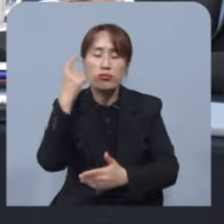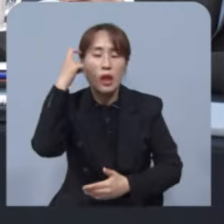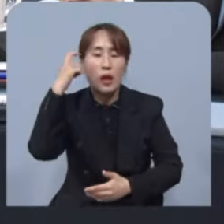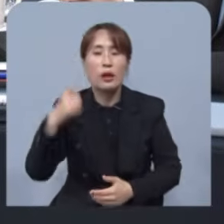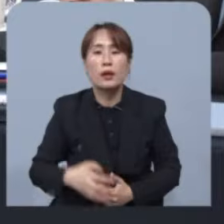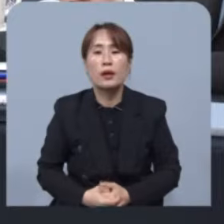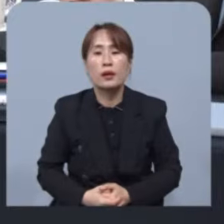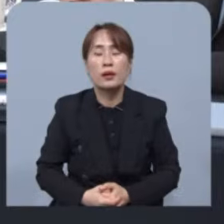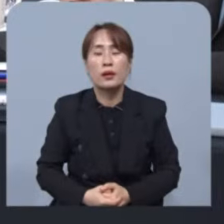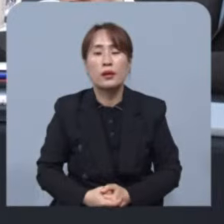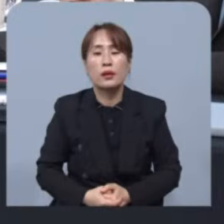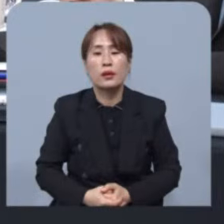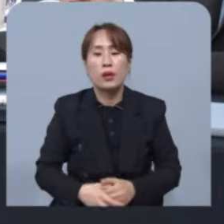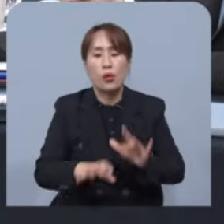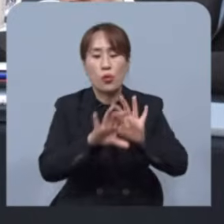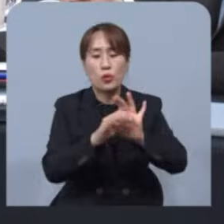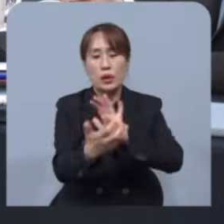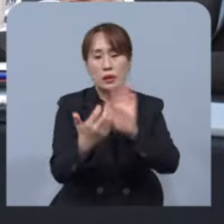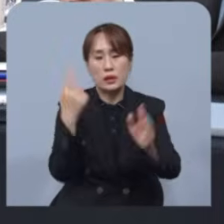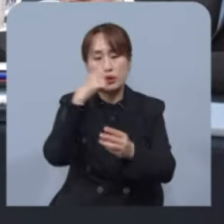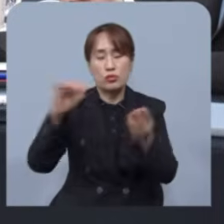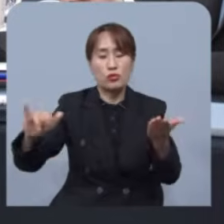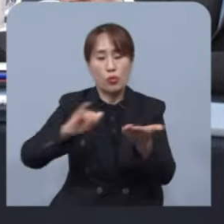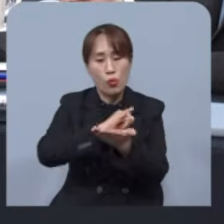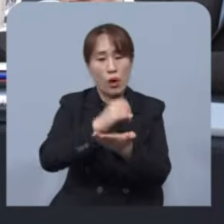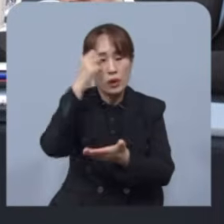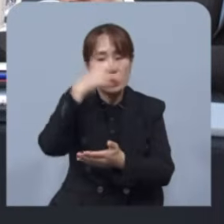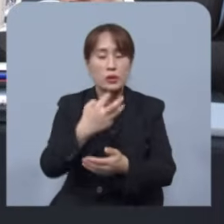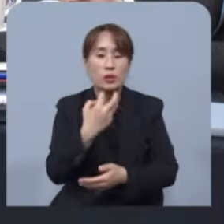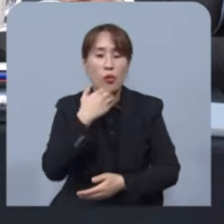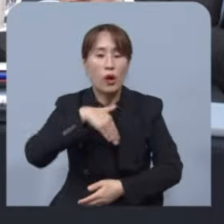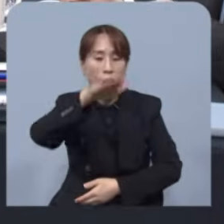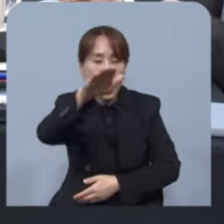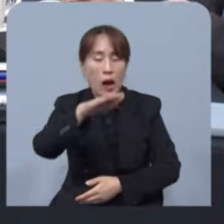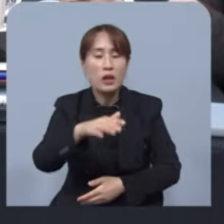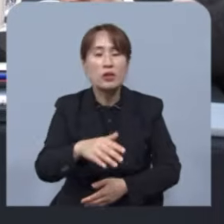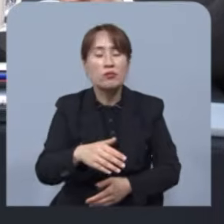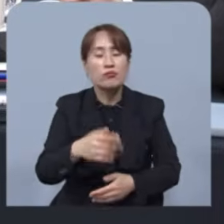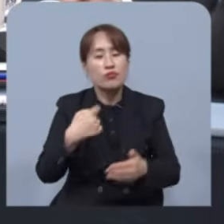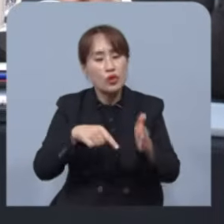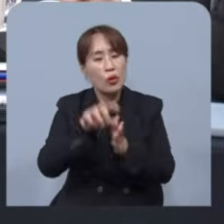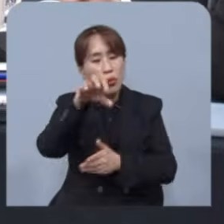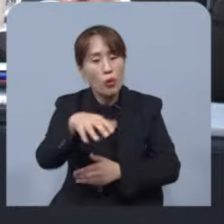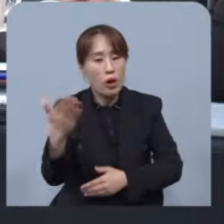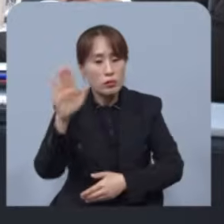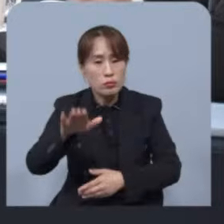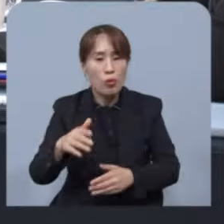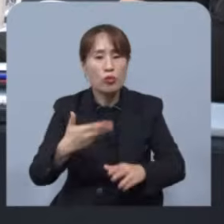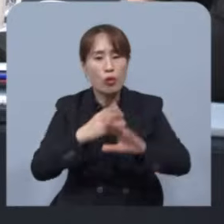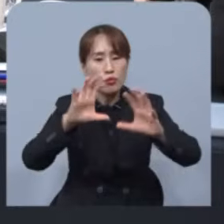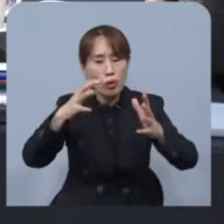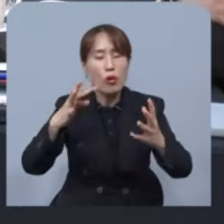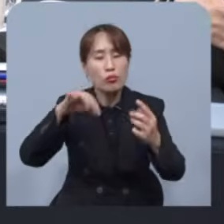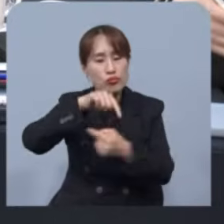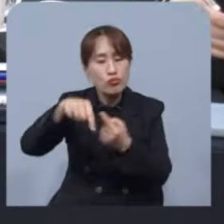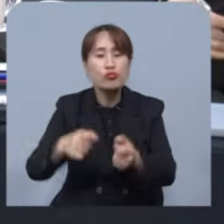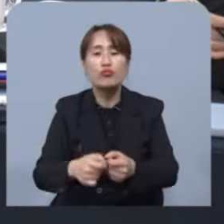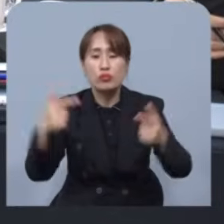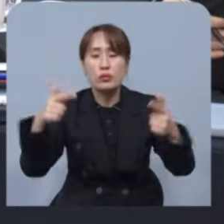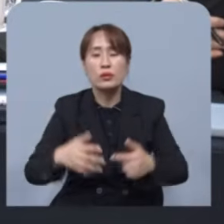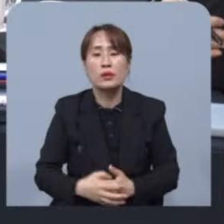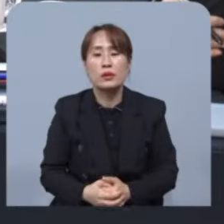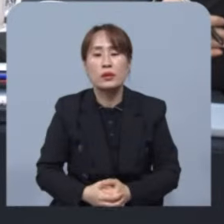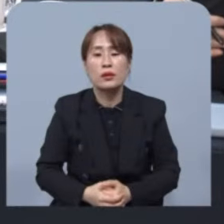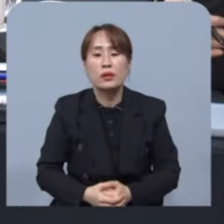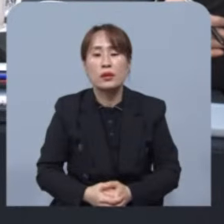합니다. 코로나 이전에 청주공항은 단순히 이제 서울을 가기 위한 경유지 정도였는데 현재 노선도 좀 많아졌고